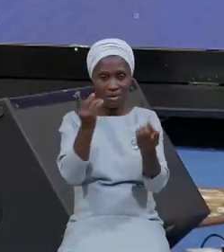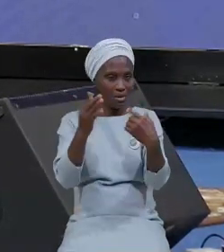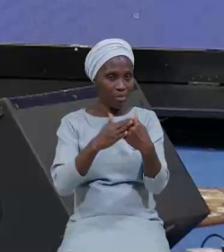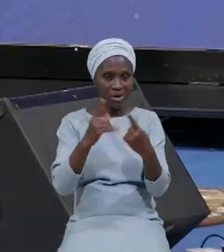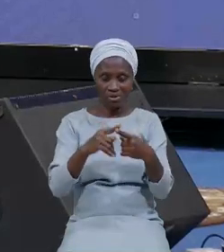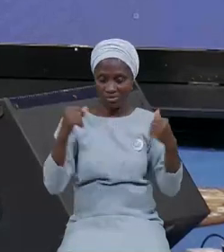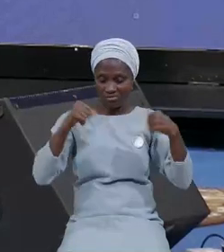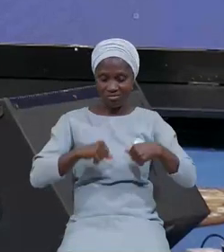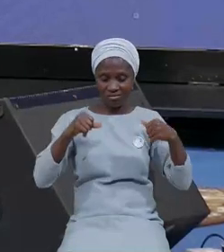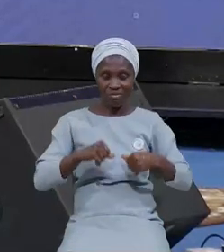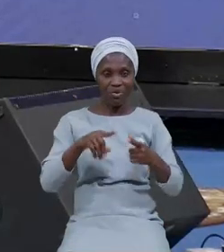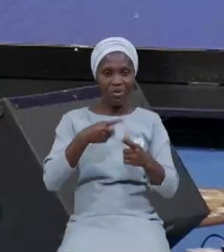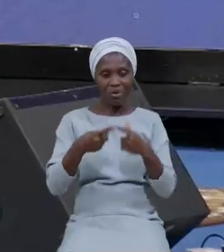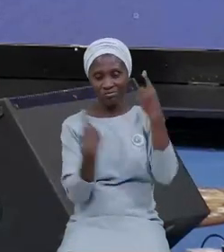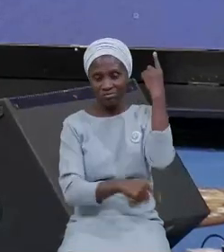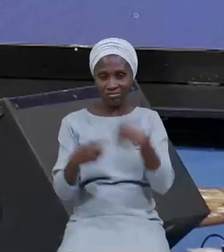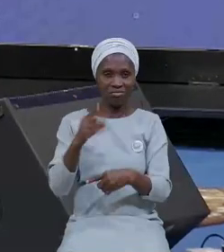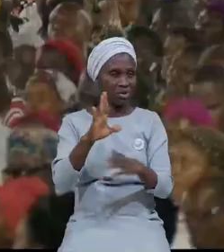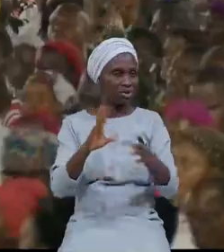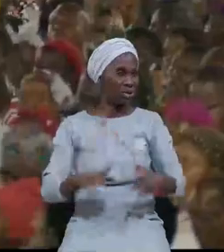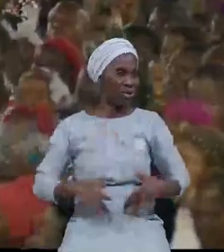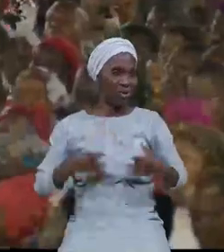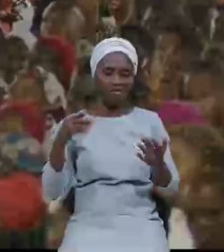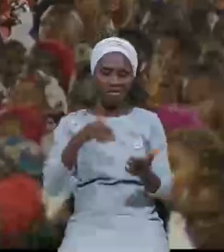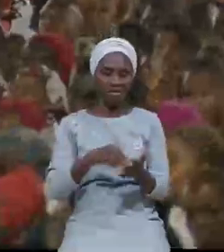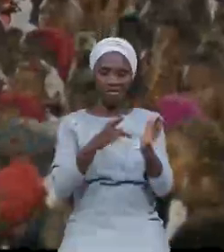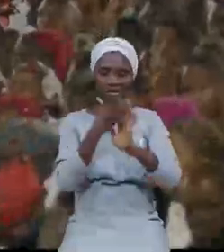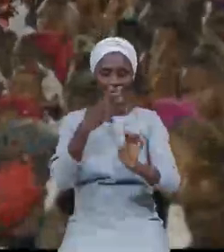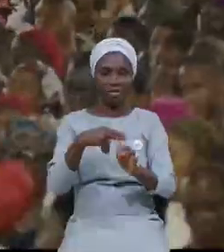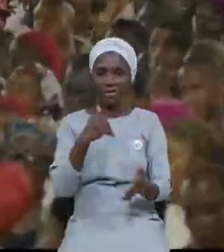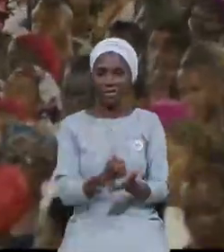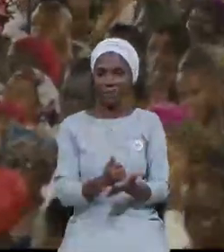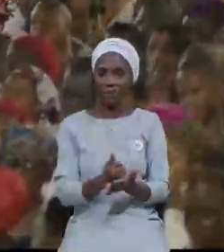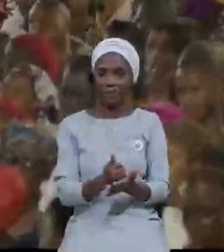t'accuser ou tourmenter ta vie au nom de